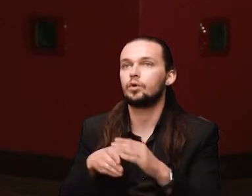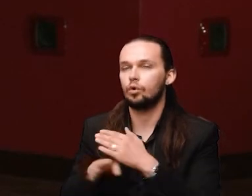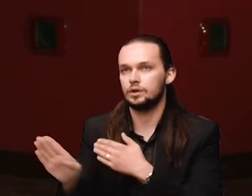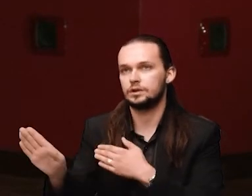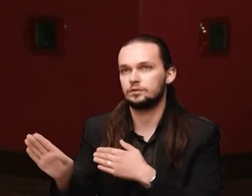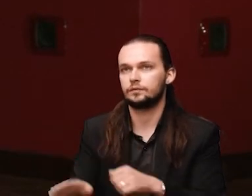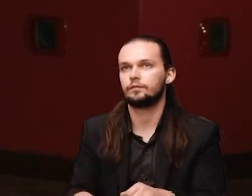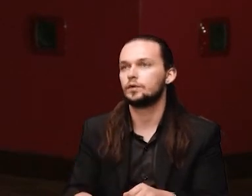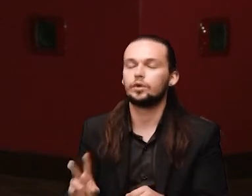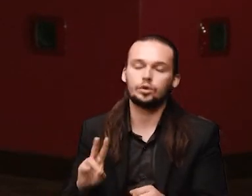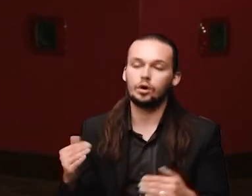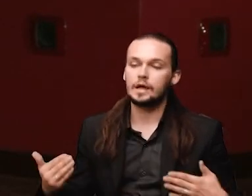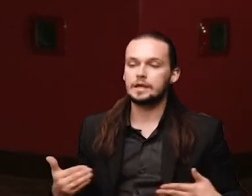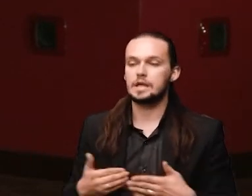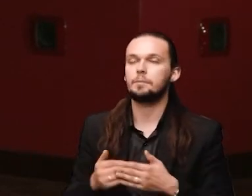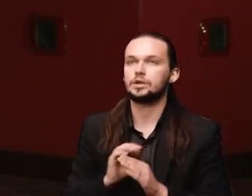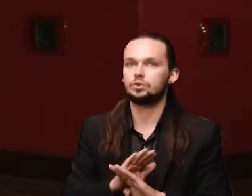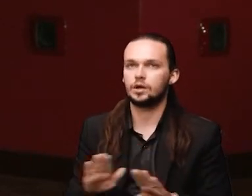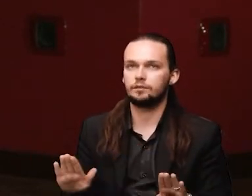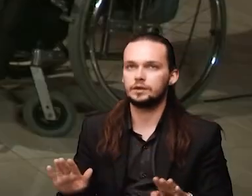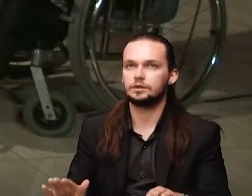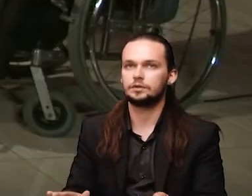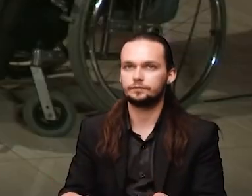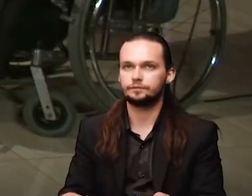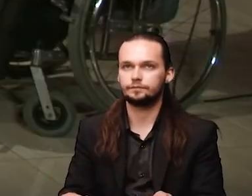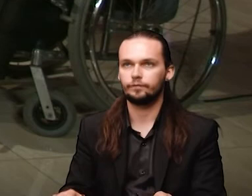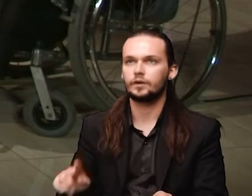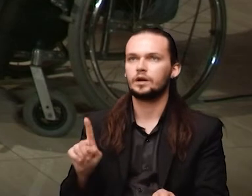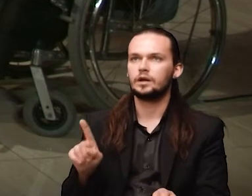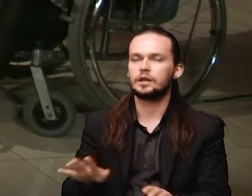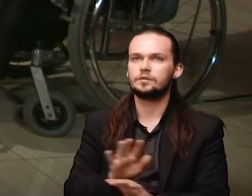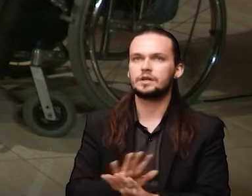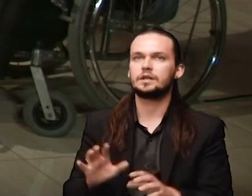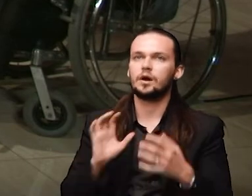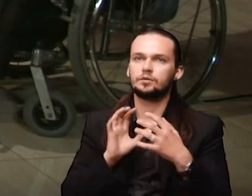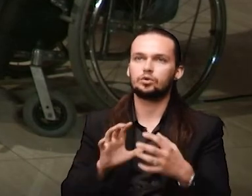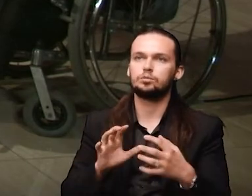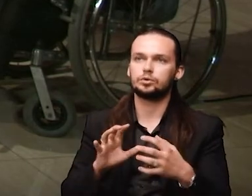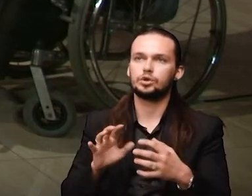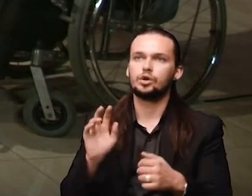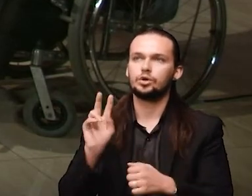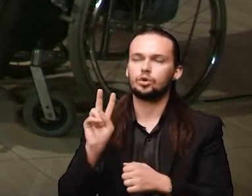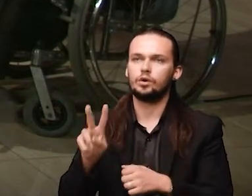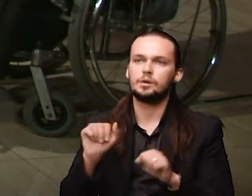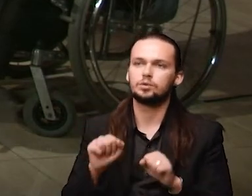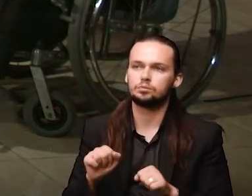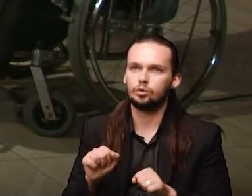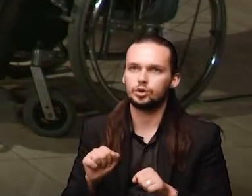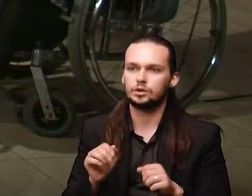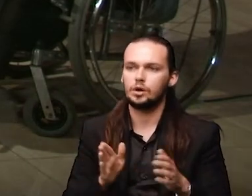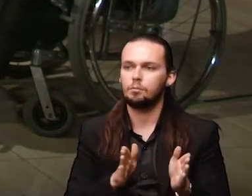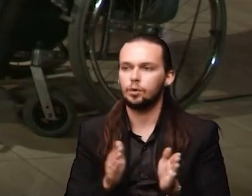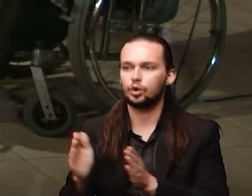не пристегивается. Да, вот это у нас есть, не пристегивается. Не всегда троллейбус, автобус может подъехать близко к остановке, потому что